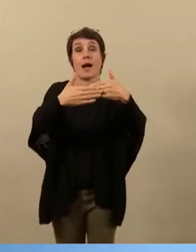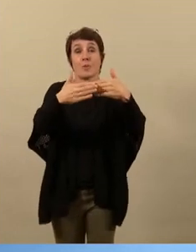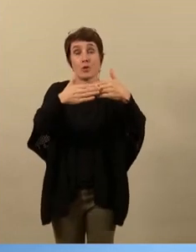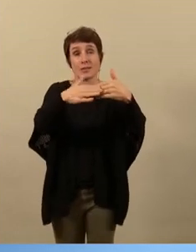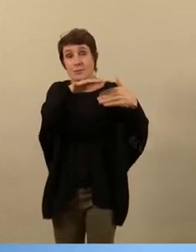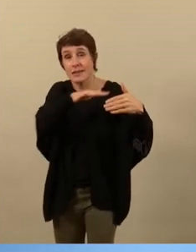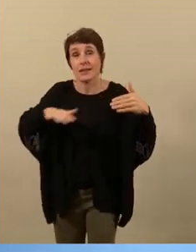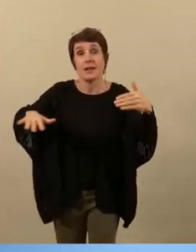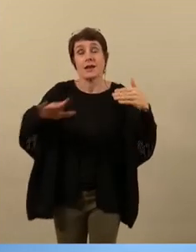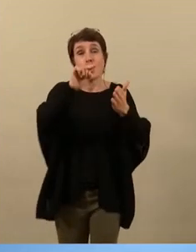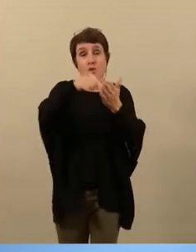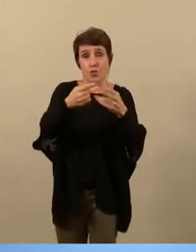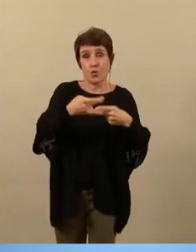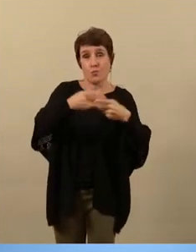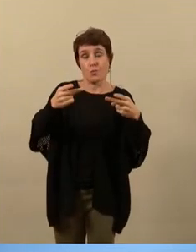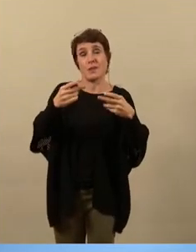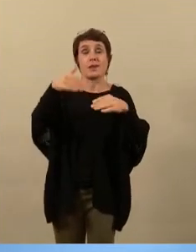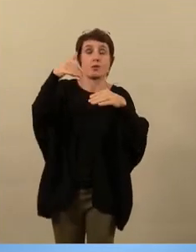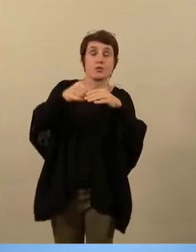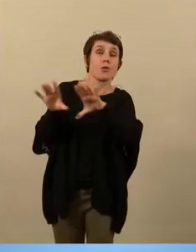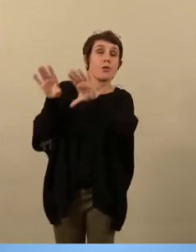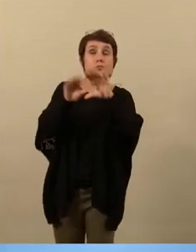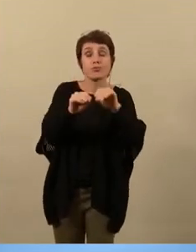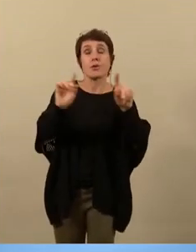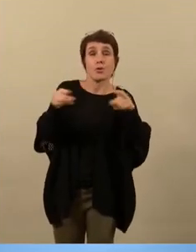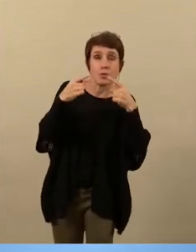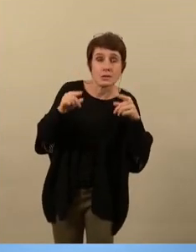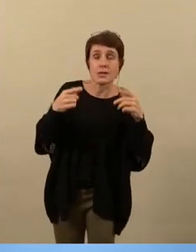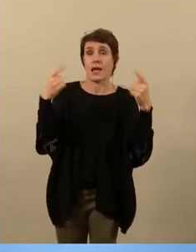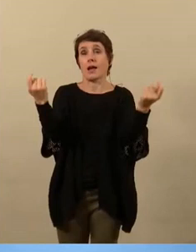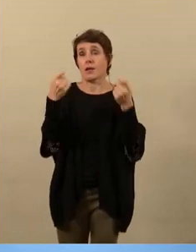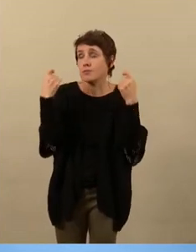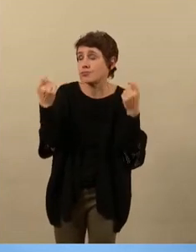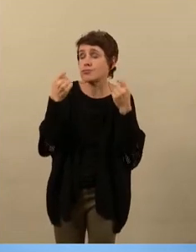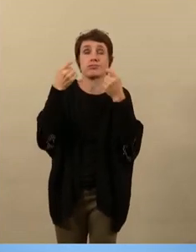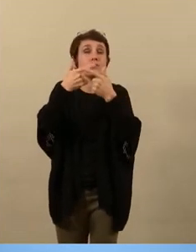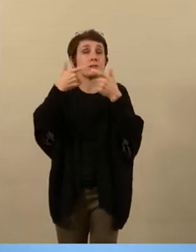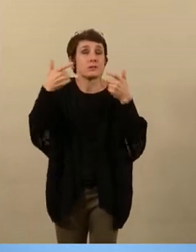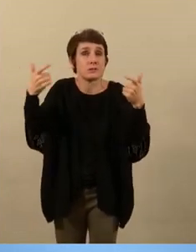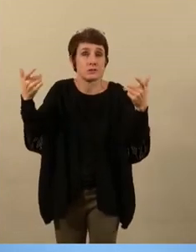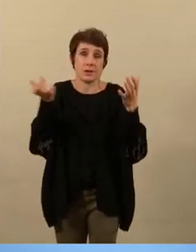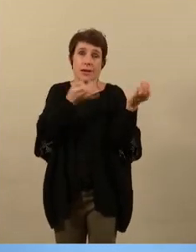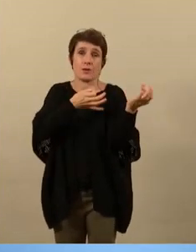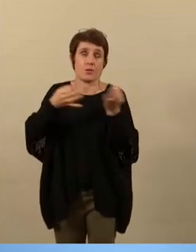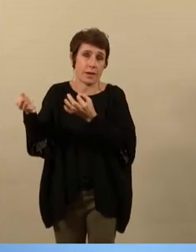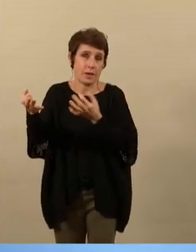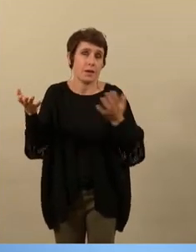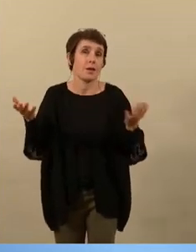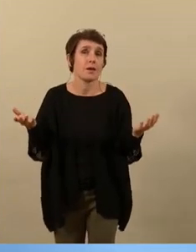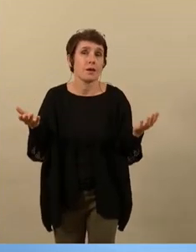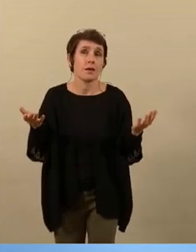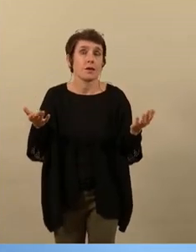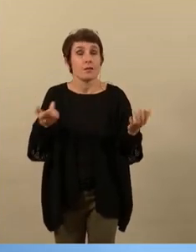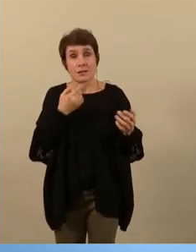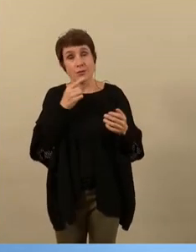d'un espace public accueillant des animations de dimension supracommunale de manière récurrente. Voilà. C'est-à-dire que